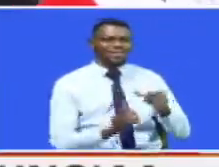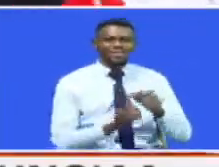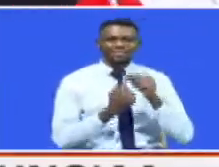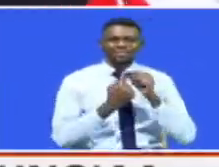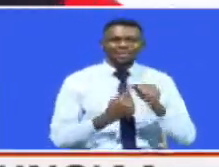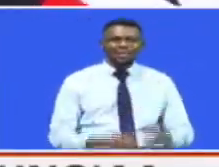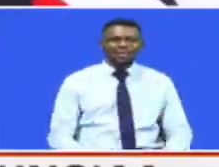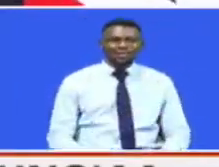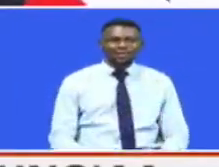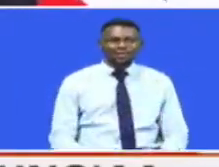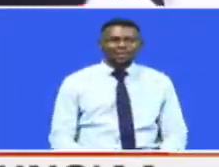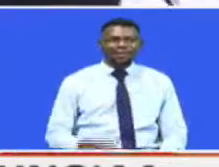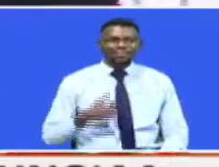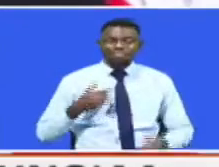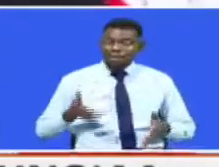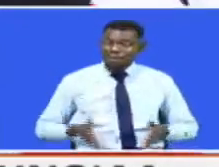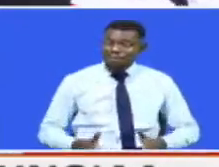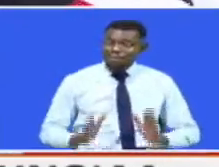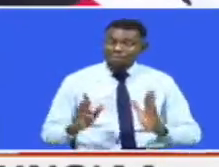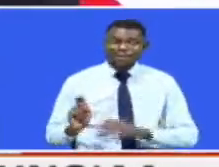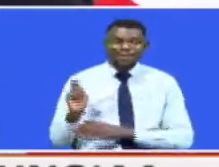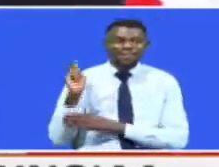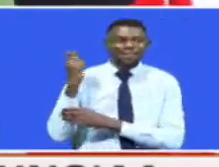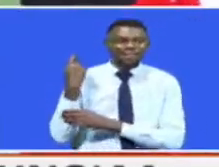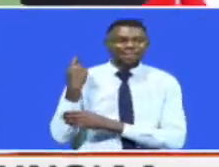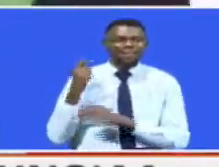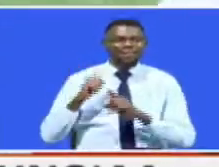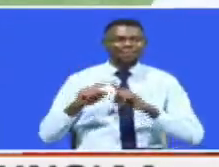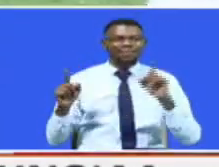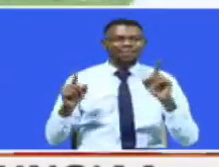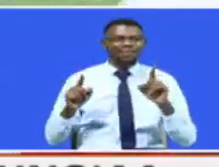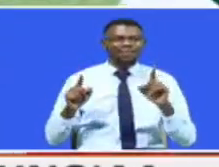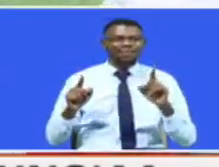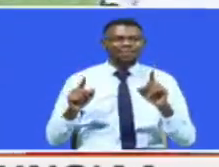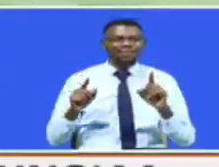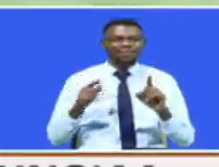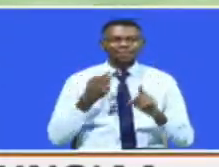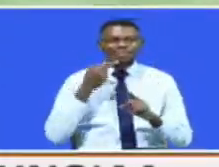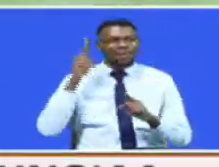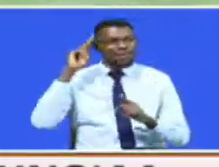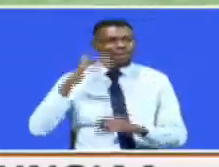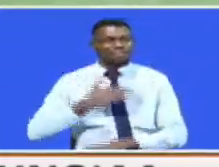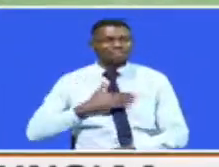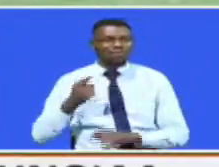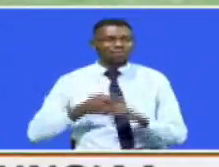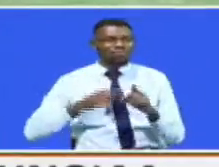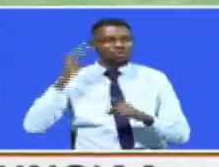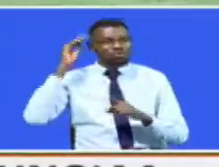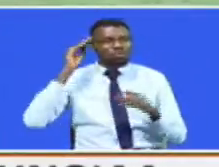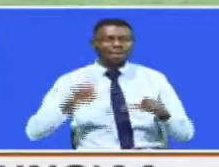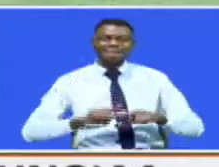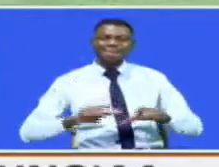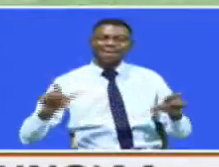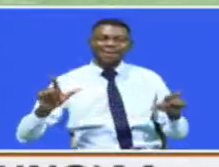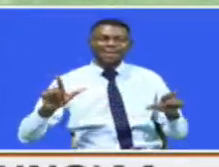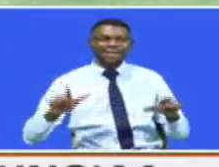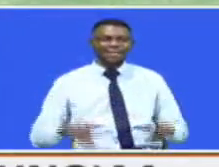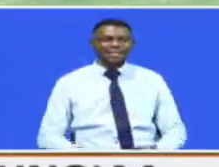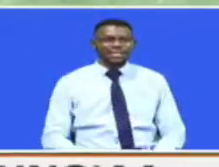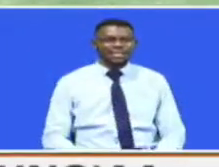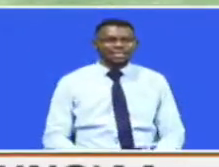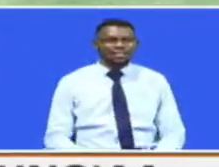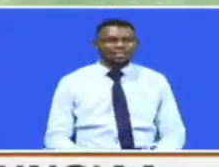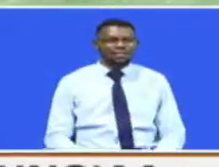sana, mimi mzaliwa Kenya lakini mzazi wangu ametoka Somaliland. Somaliland ni nchi